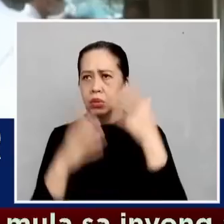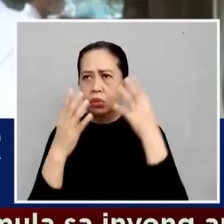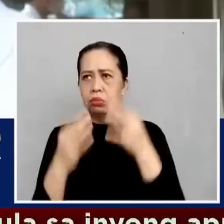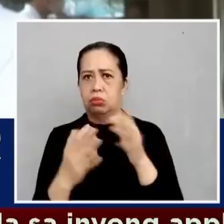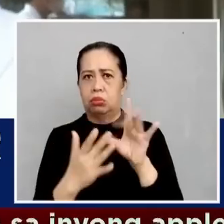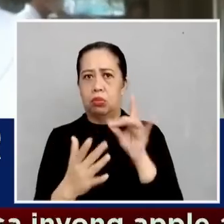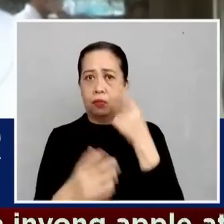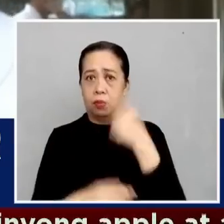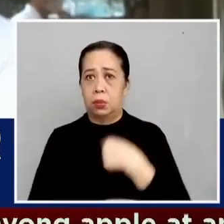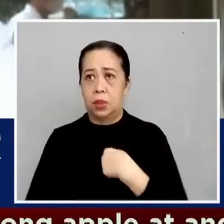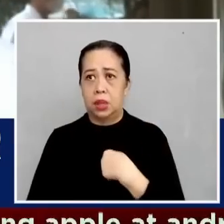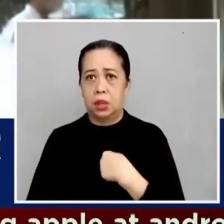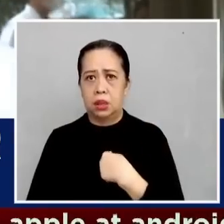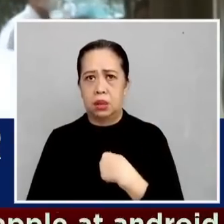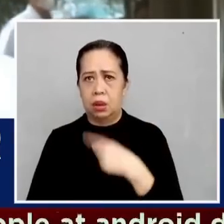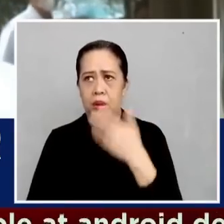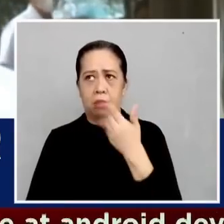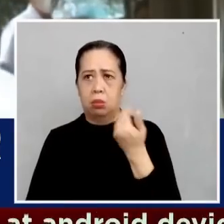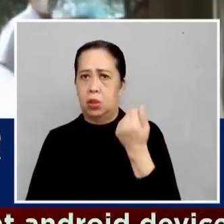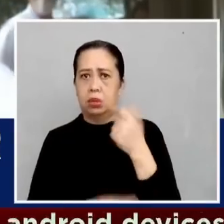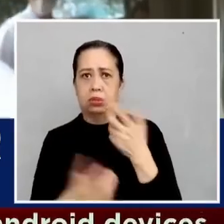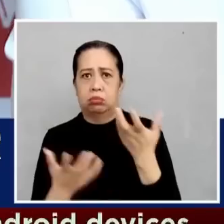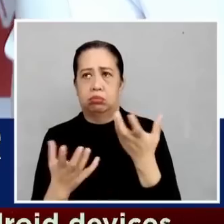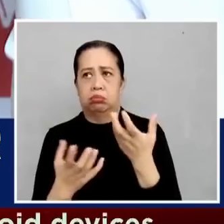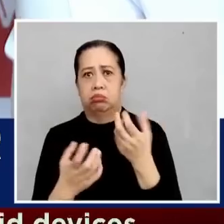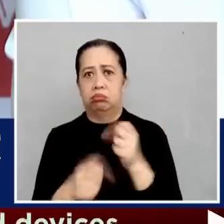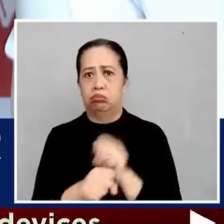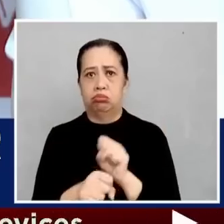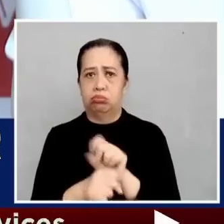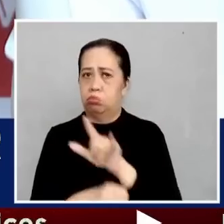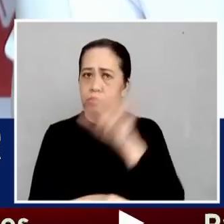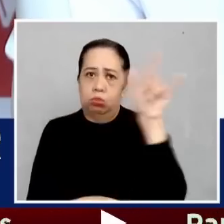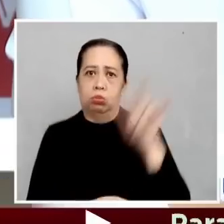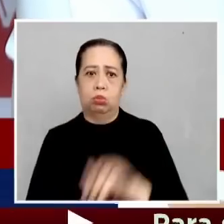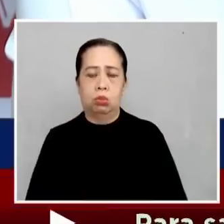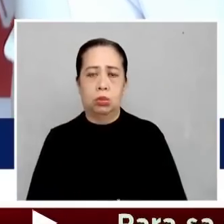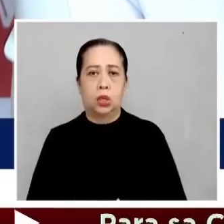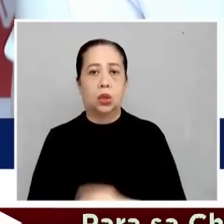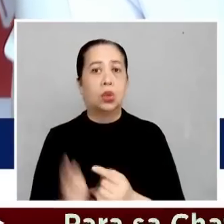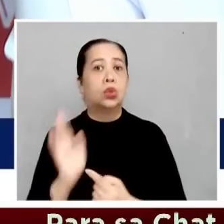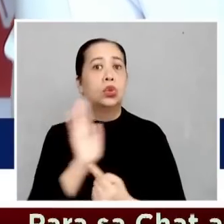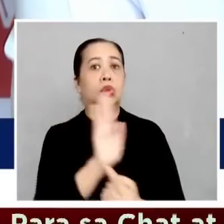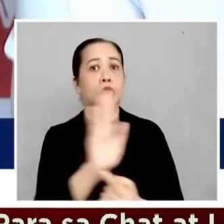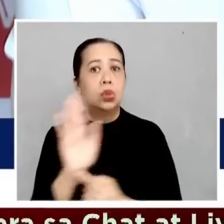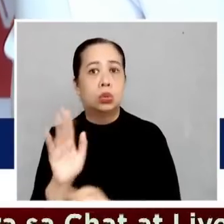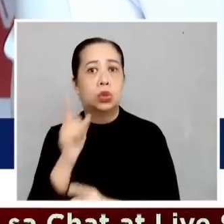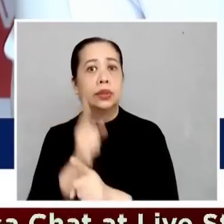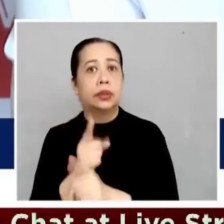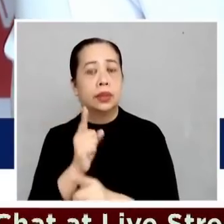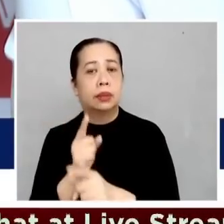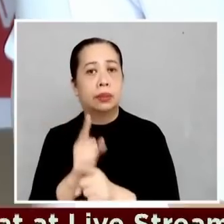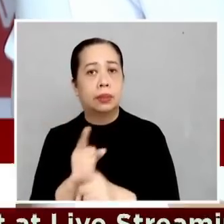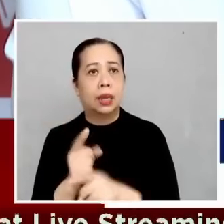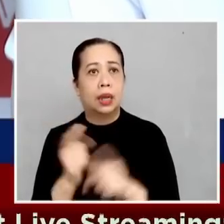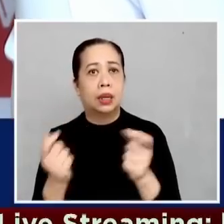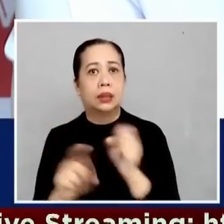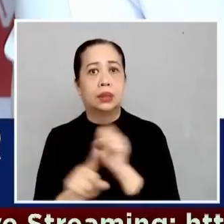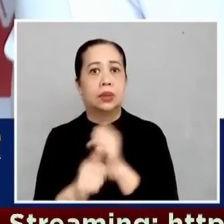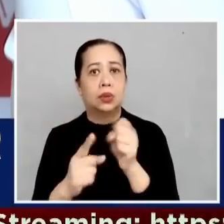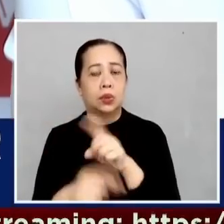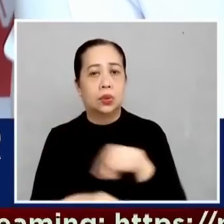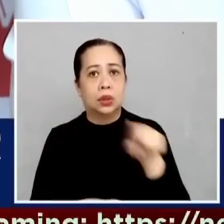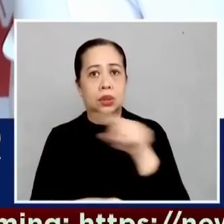ako, mas gustuin ka talagang mag-abroad. Ipakita mo na maayos ang kanilang kakalagyan, no,